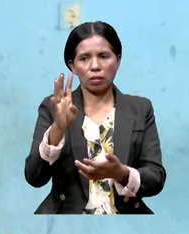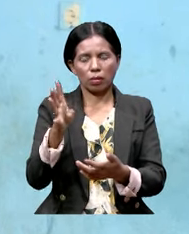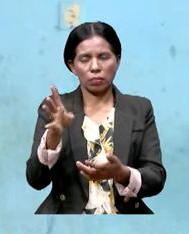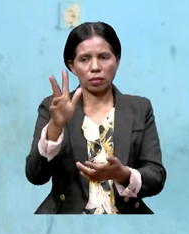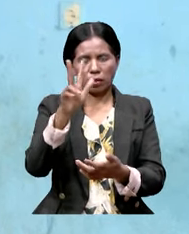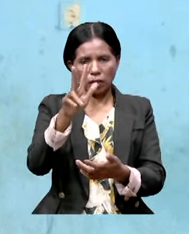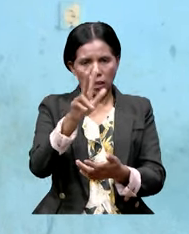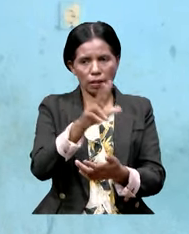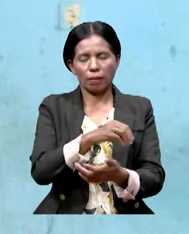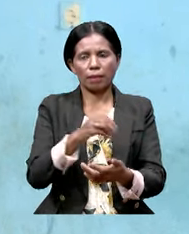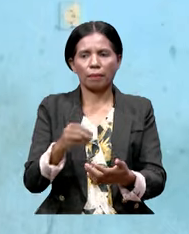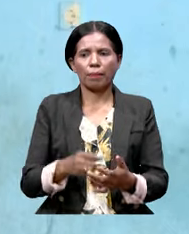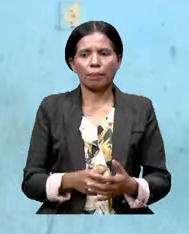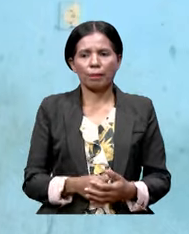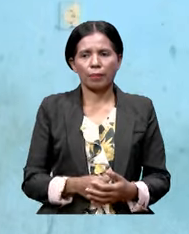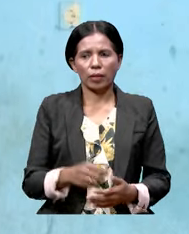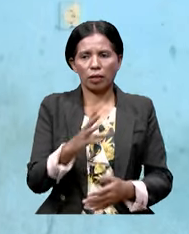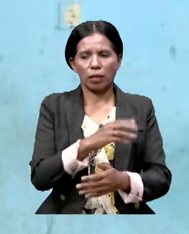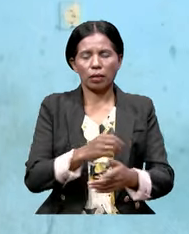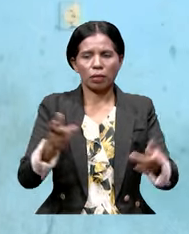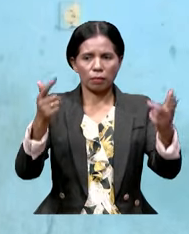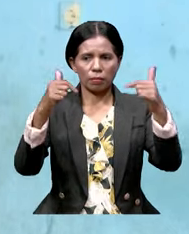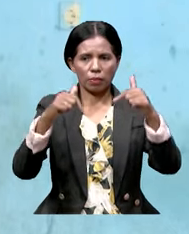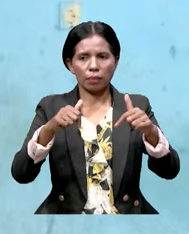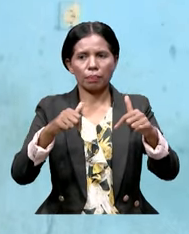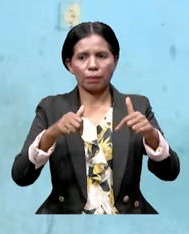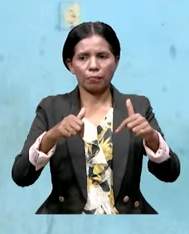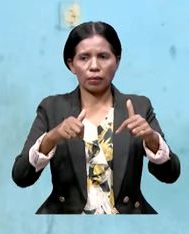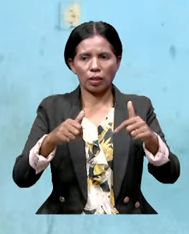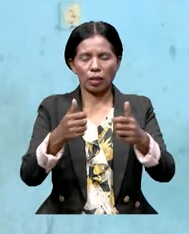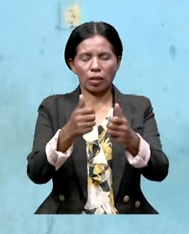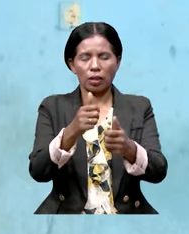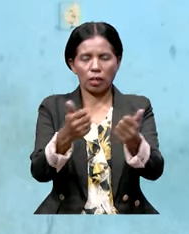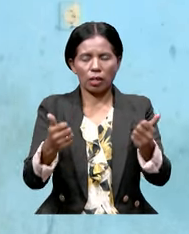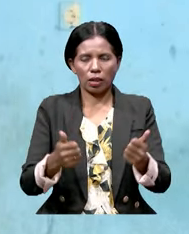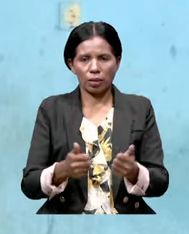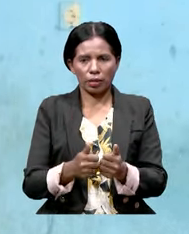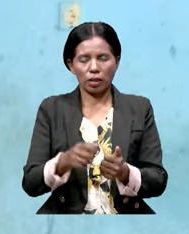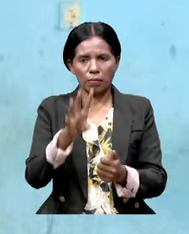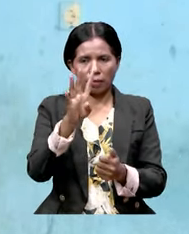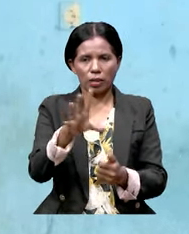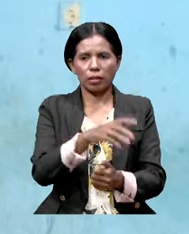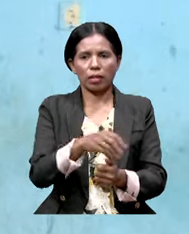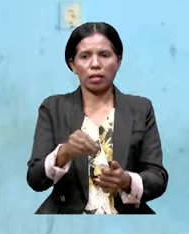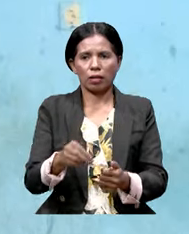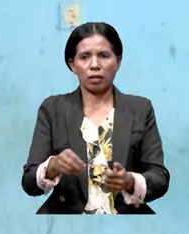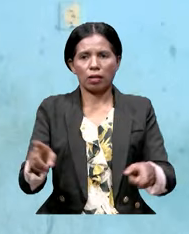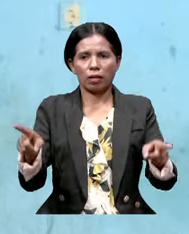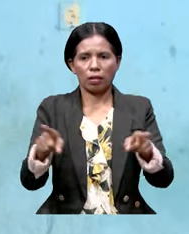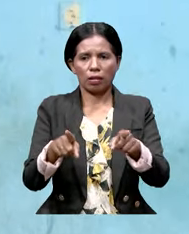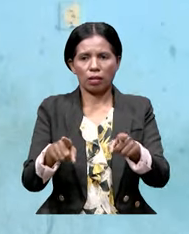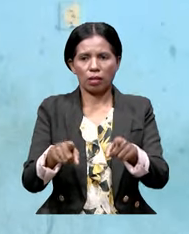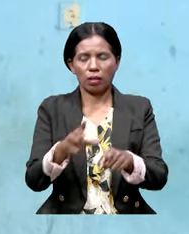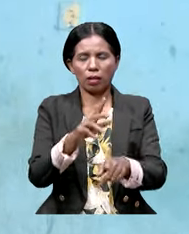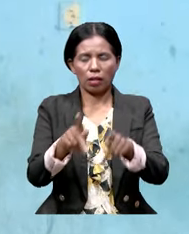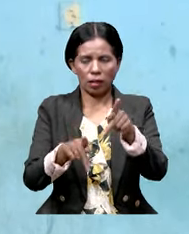2943. Nomos mai ha aldea meeting 4 idane maka ni